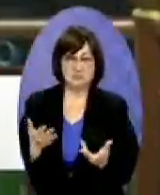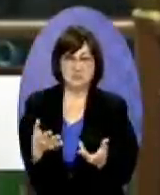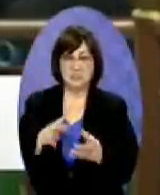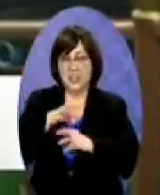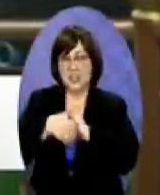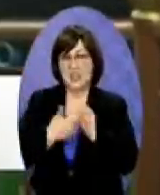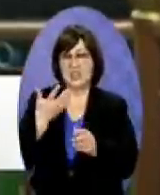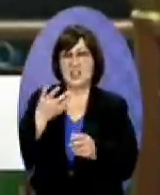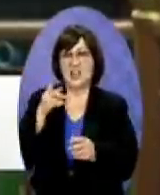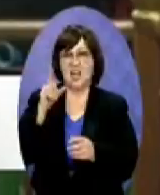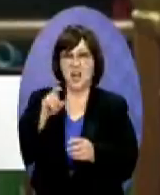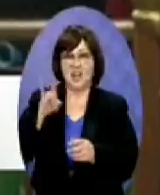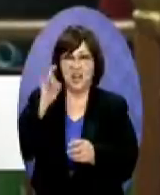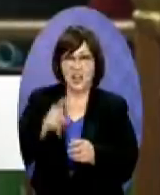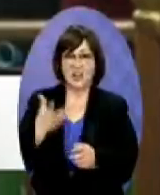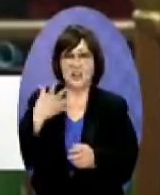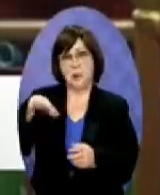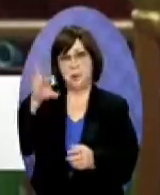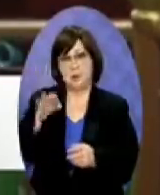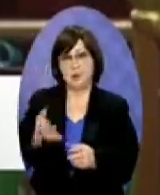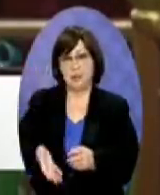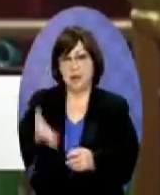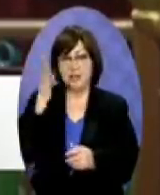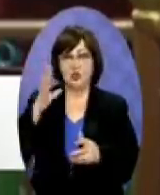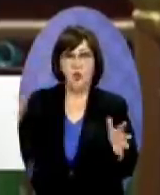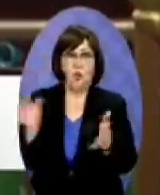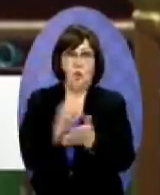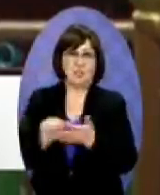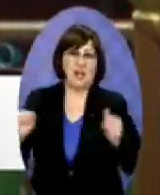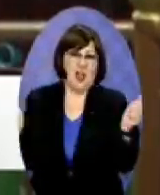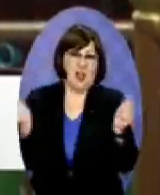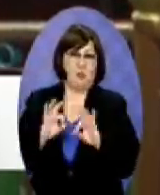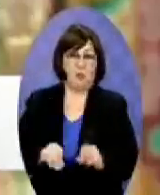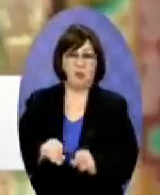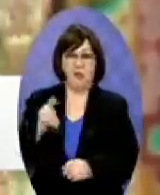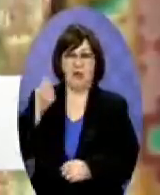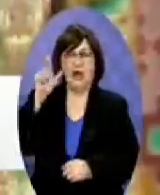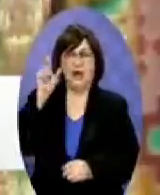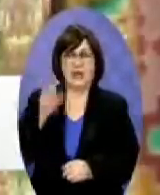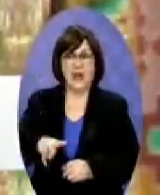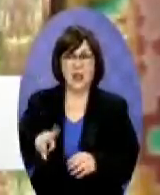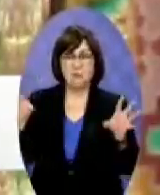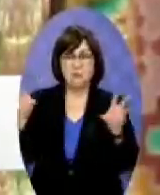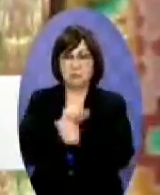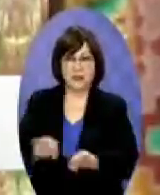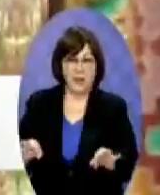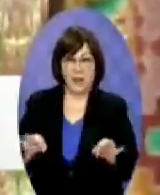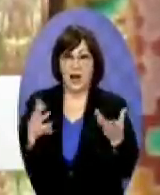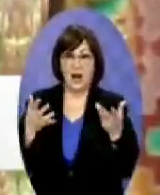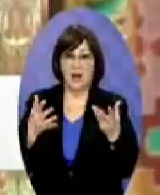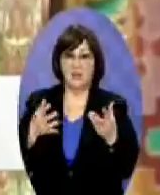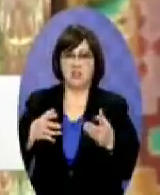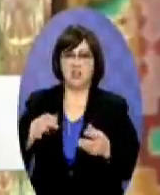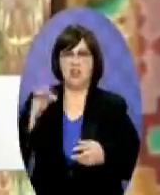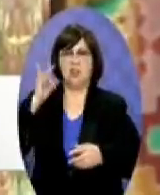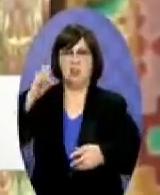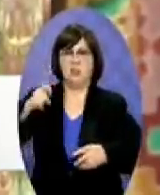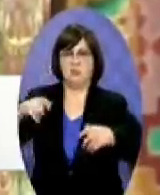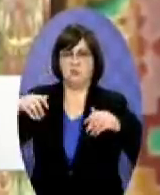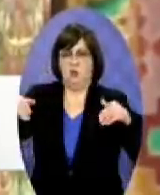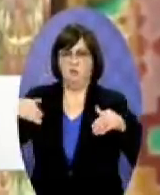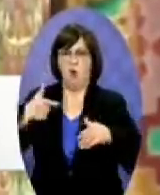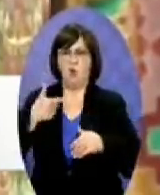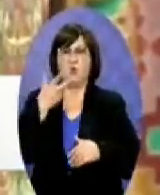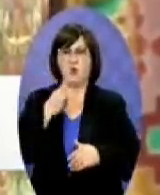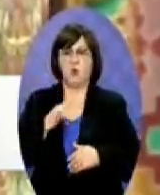нь устдаж өгөө болно гэж судлаачид үзэж байгаа юм а. Ийхүү хэл мөхөж байгаа шалтгаан нь клончлол, за их гүрнүүдийн эзэрхийлэл гэх мэт